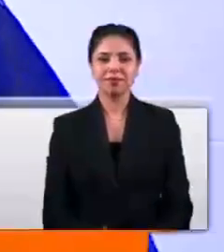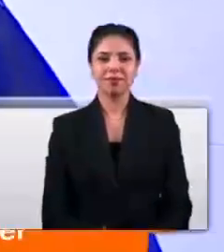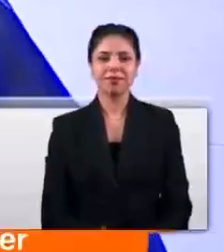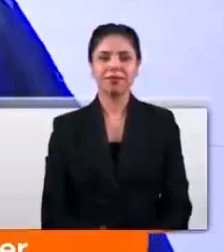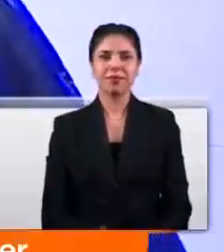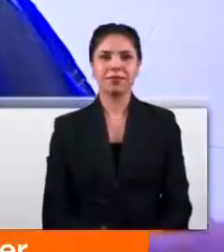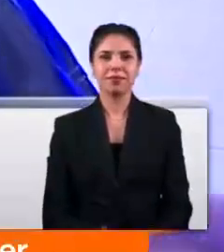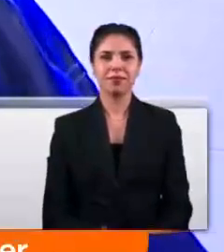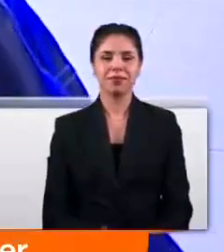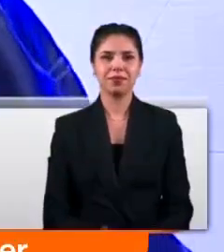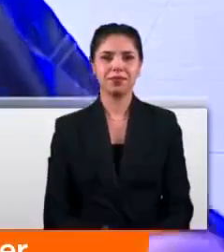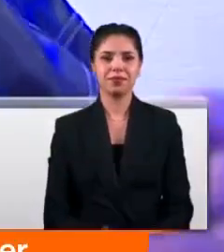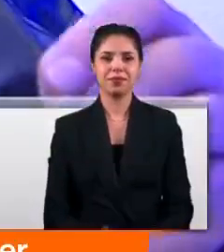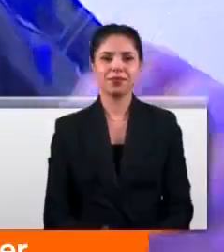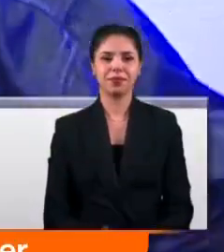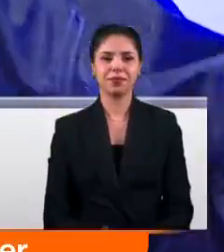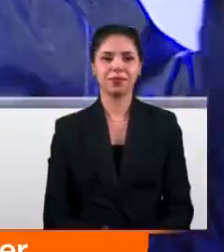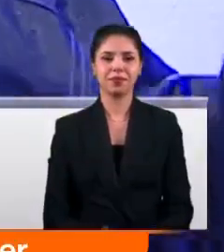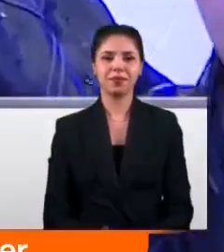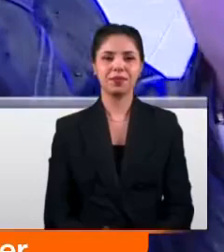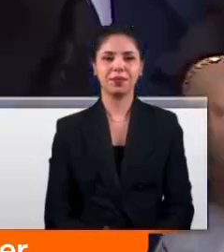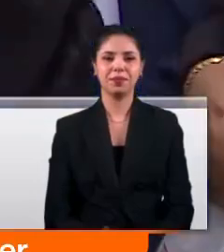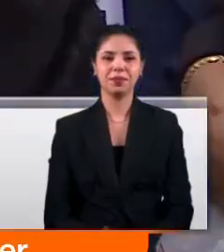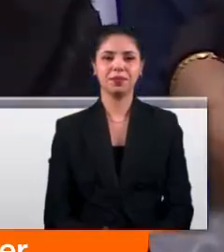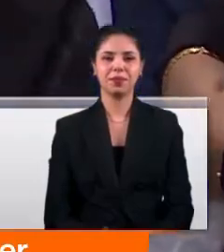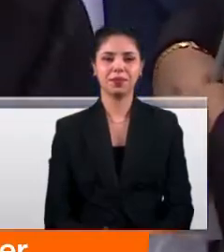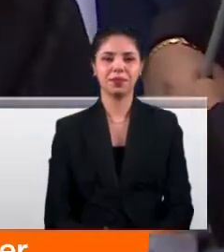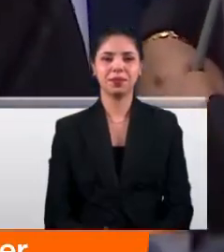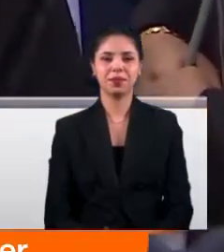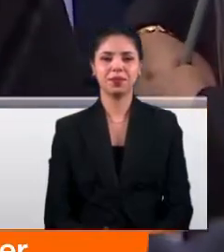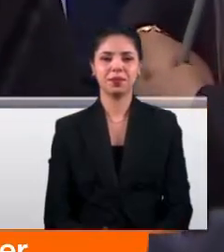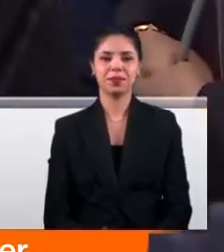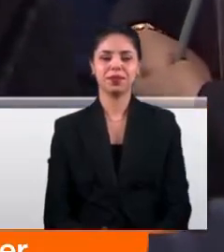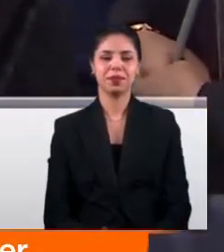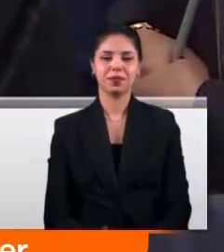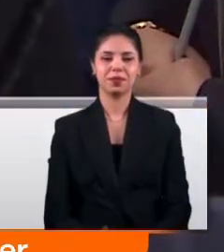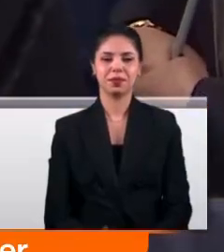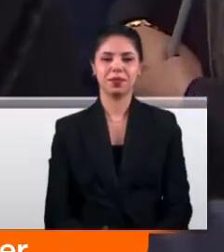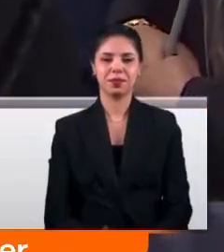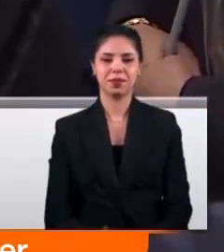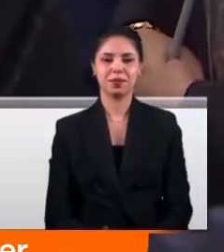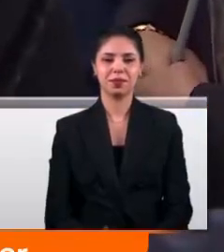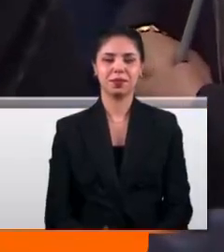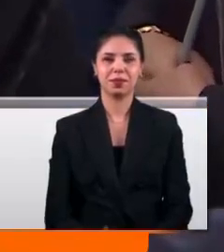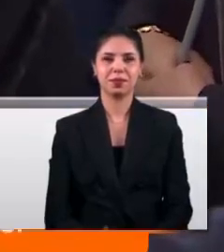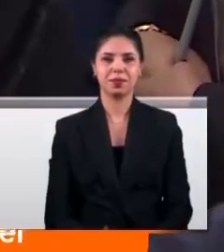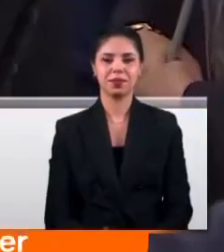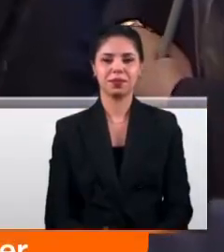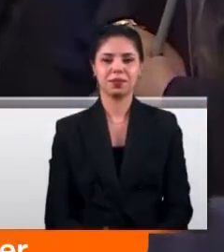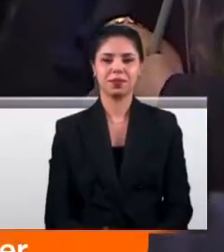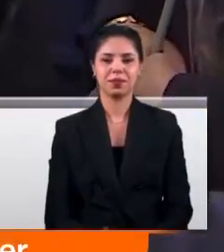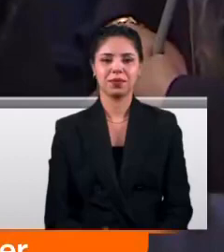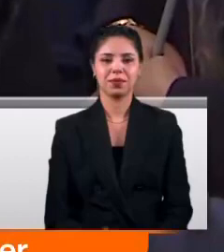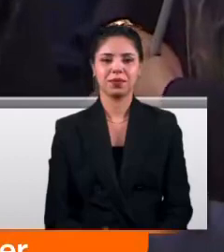Güzel mi? Sizden tam not aldım mı? Süper. Dünyada böyle yok. Süreyi de çok kısalttı. Zaten Kağıthane Havaalanı'nda havaalanı